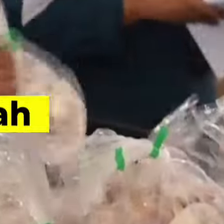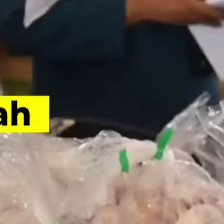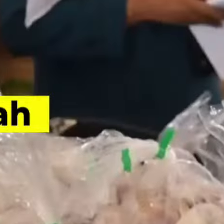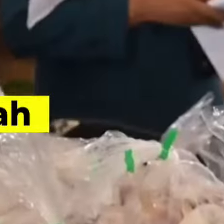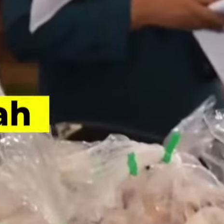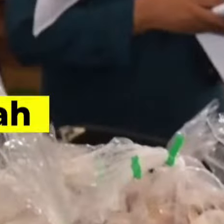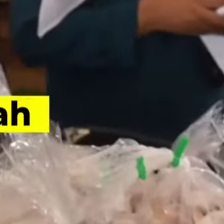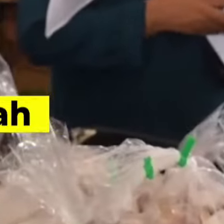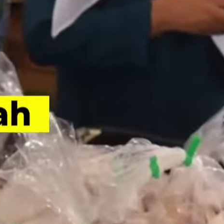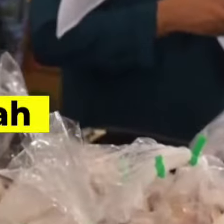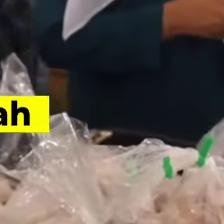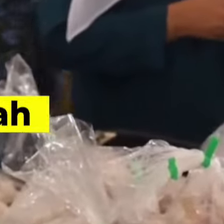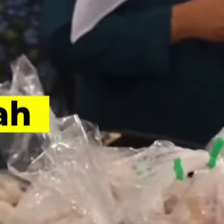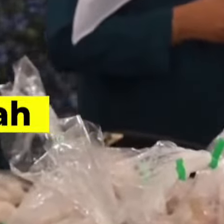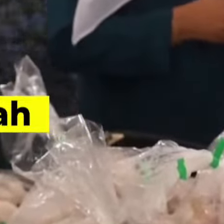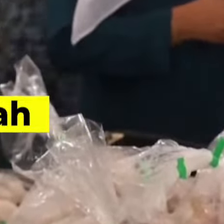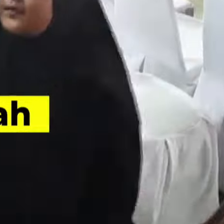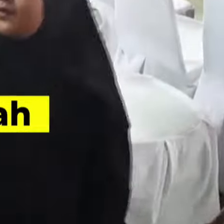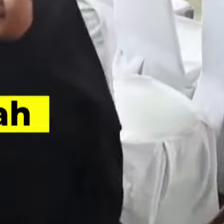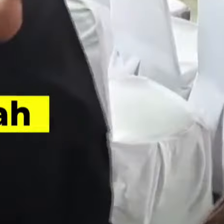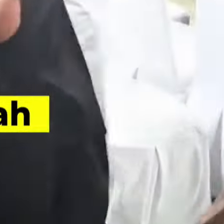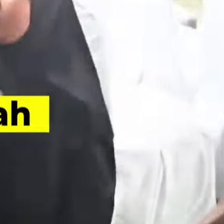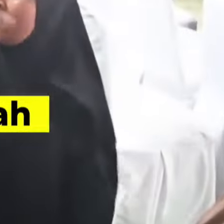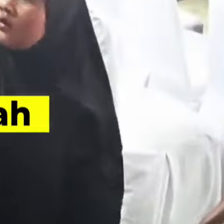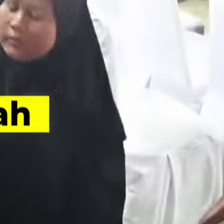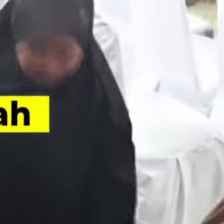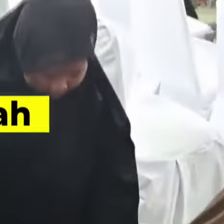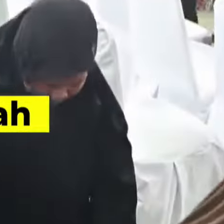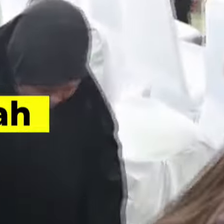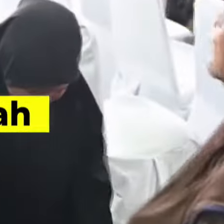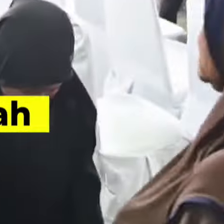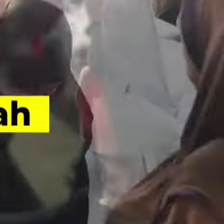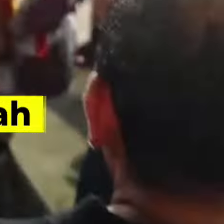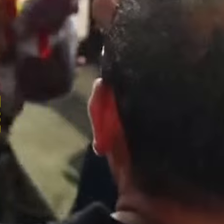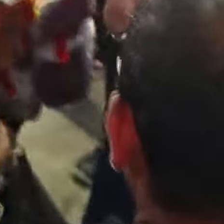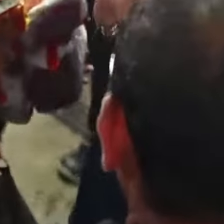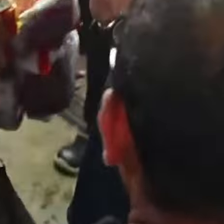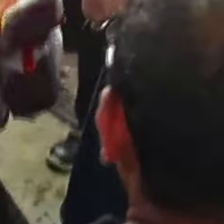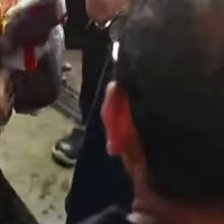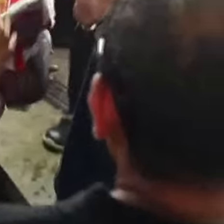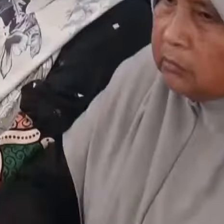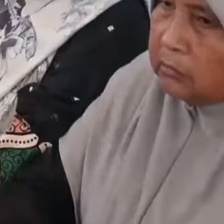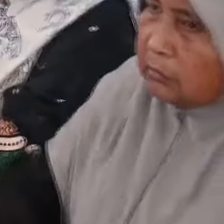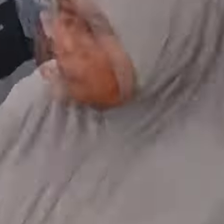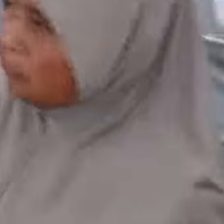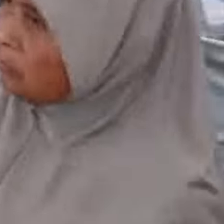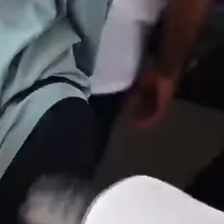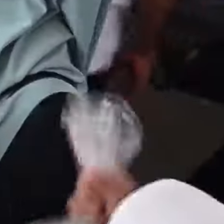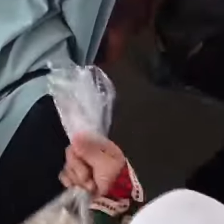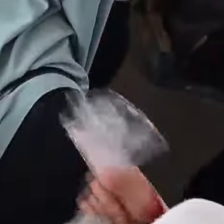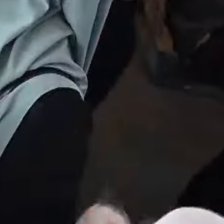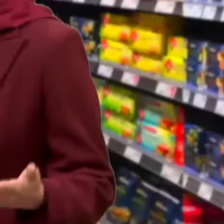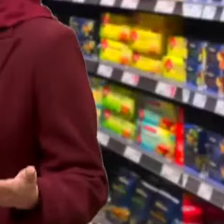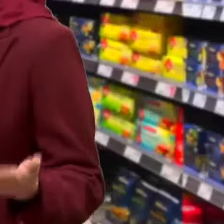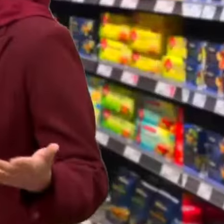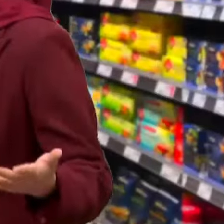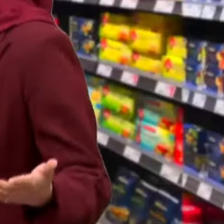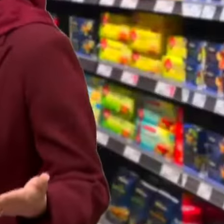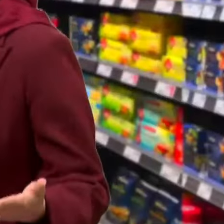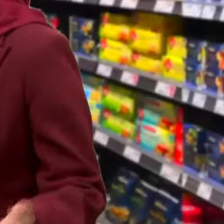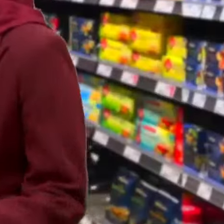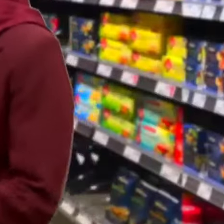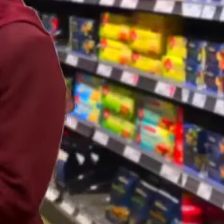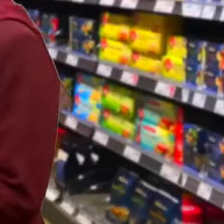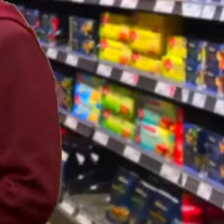KPDN. Jangan lepaskan peluang ini. Jom kita nikmati diskaun 10 hingga 30% dalam PJR Madani.